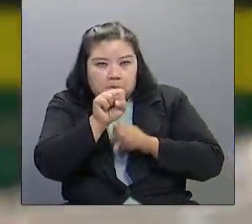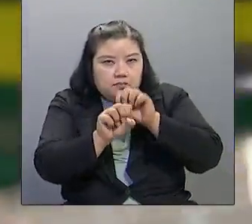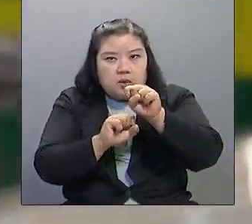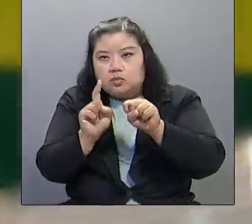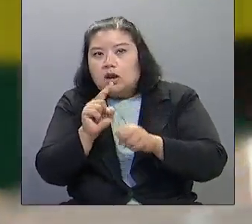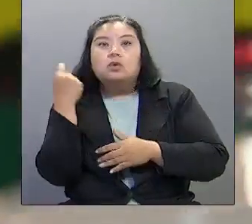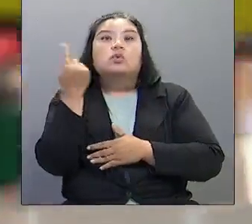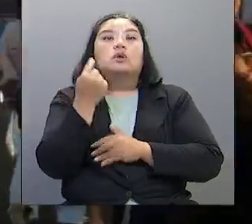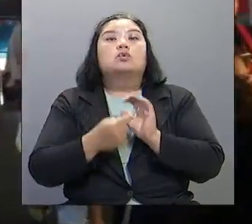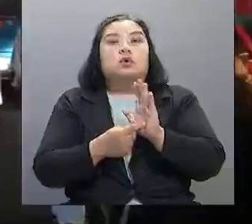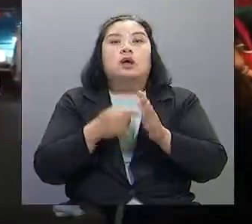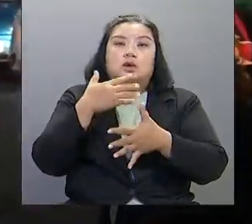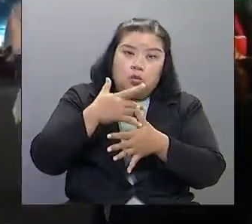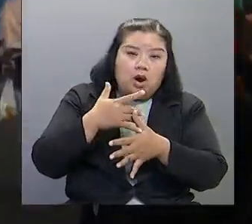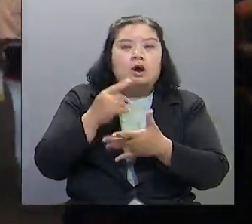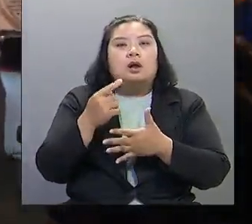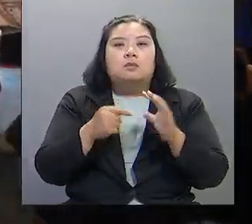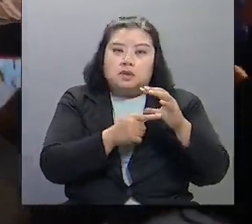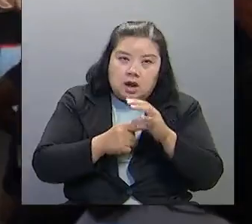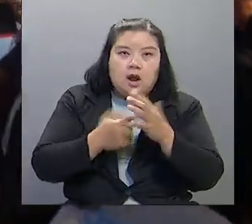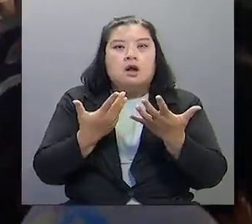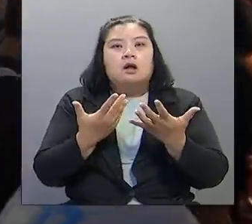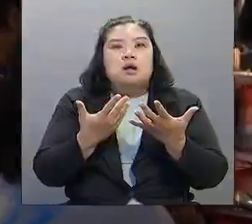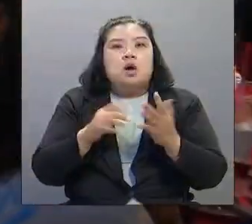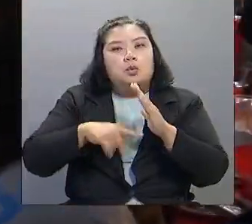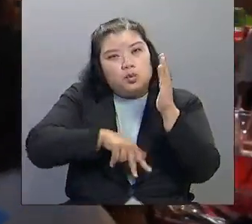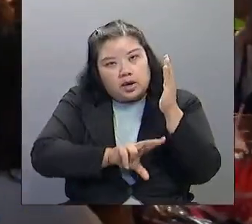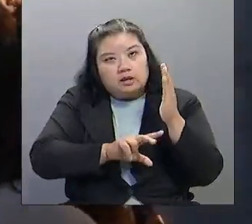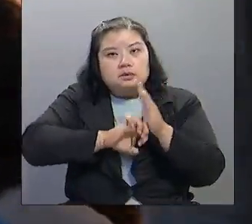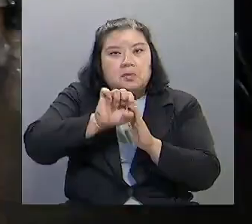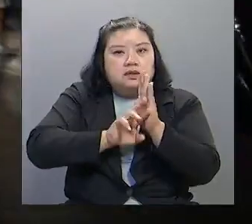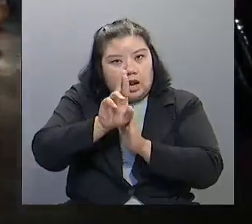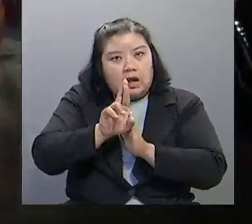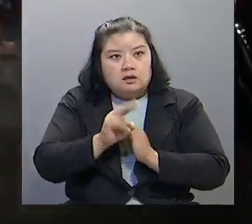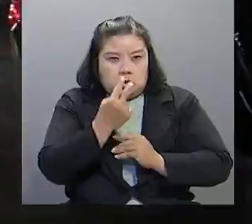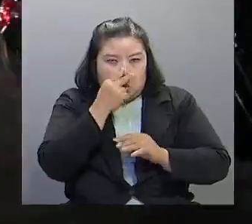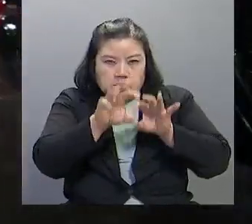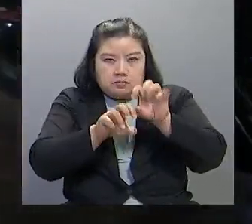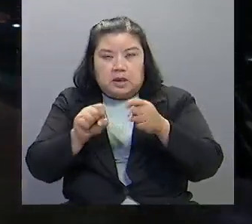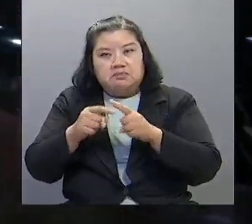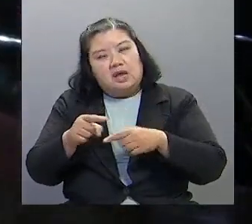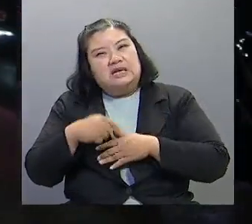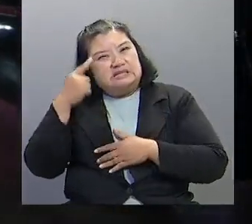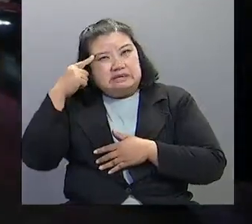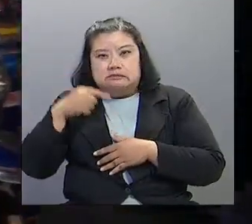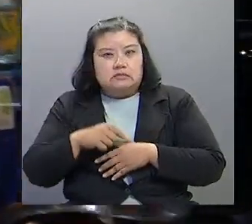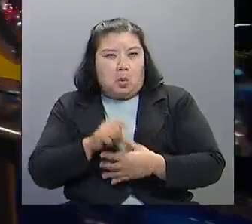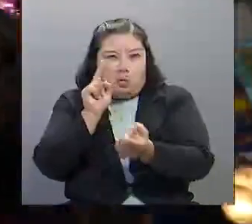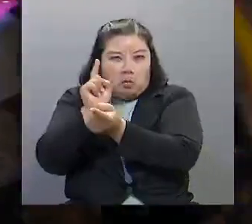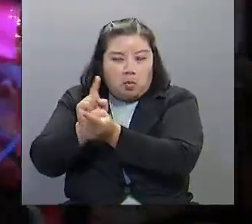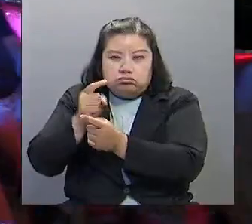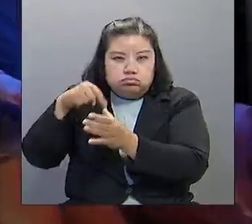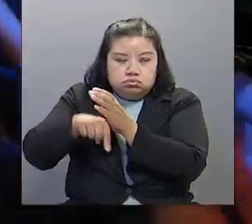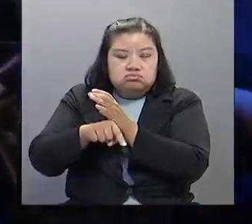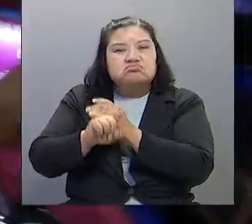เที่ยวอย่างเยาวราชห้วยขวางพัทยาภูเก็ตเกาะสมุยเชียงใหม่เชียงรายด้วยแต่ก็ยอมรับว่ามันคงไม่ใช่เรื่องง่ายที่จะตรวจสอบให้พบค่ะดังนั้นก็ต้